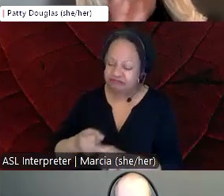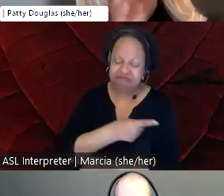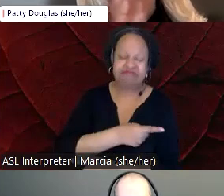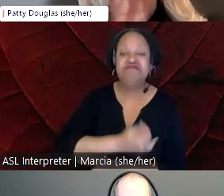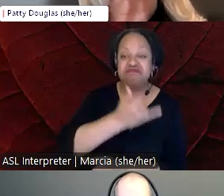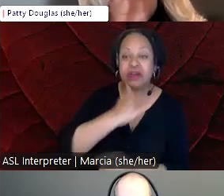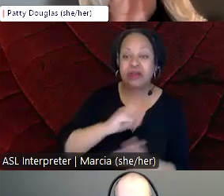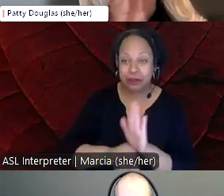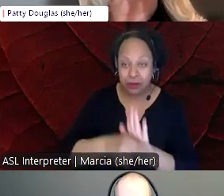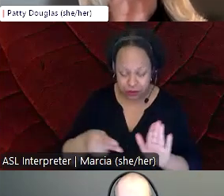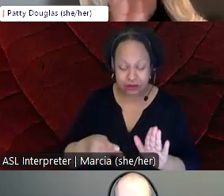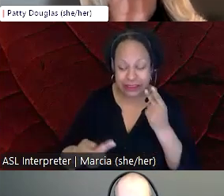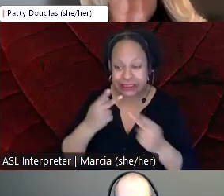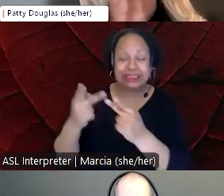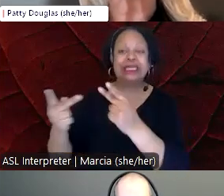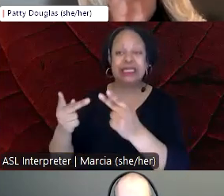utile.